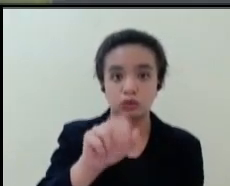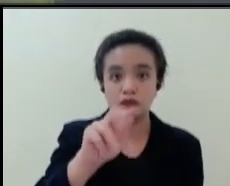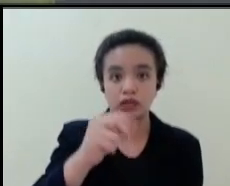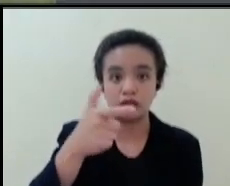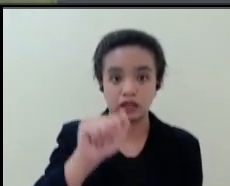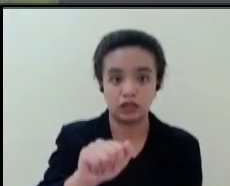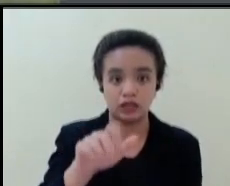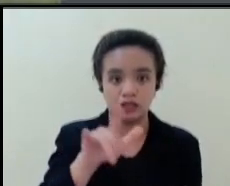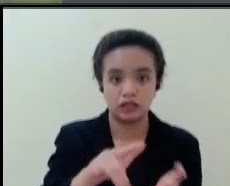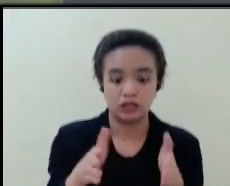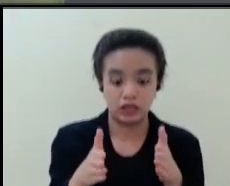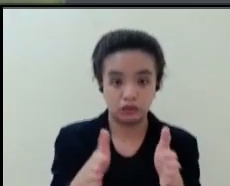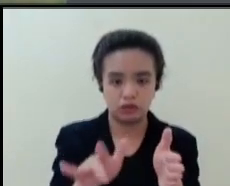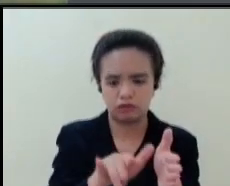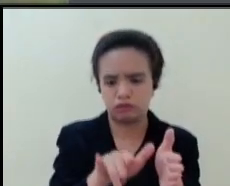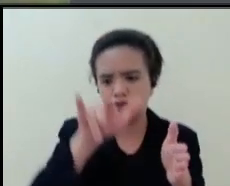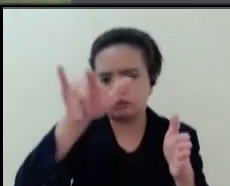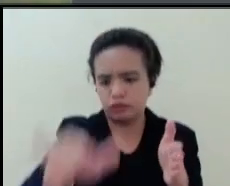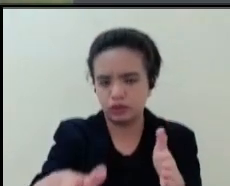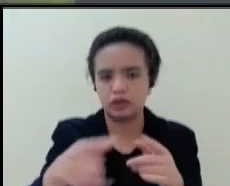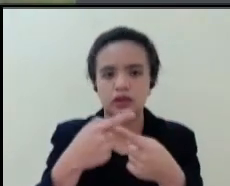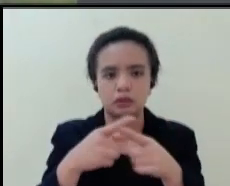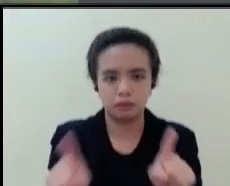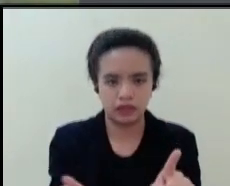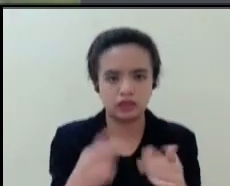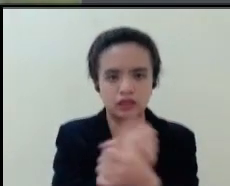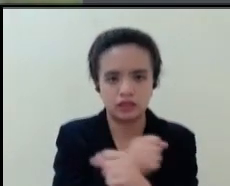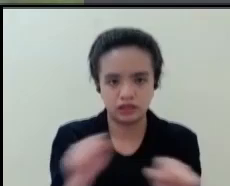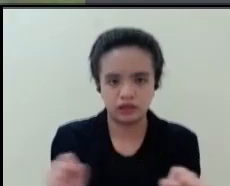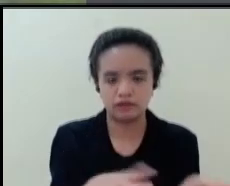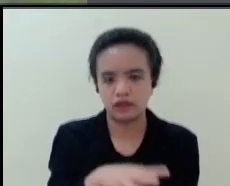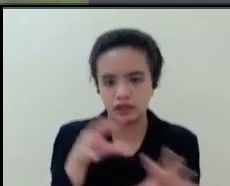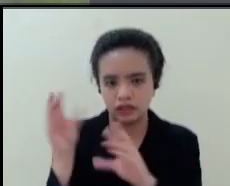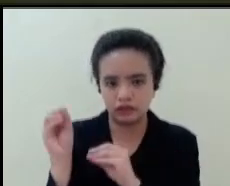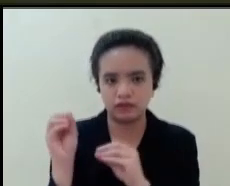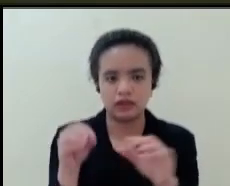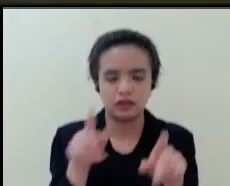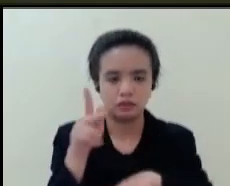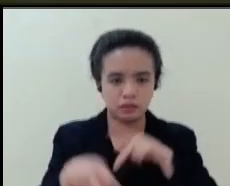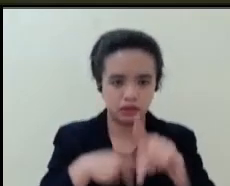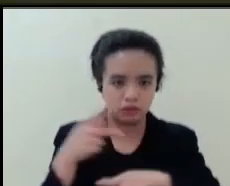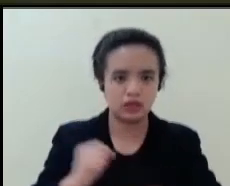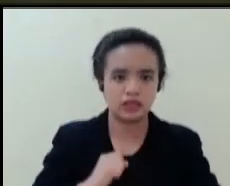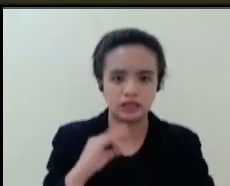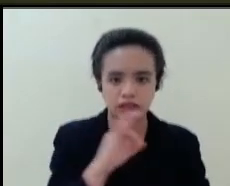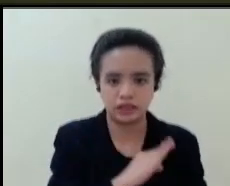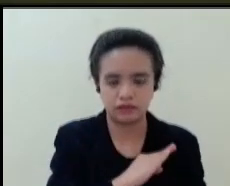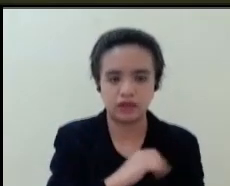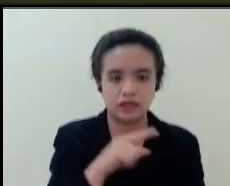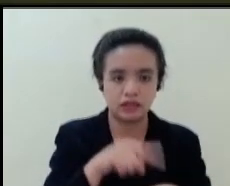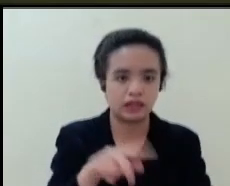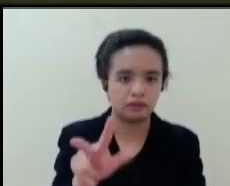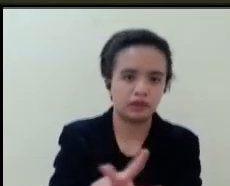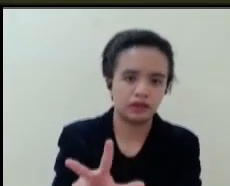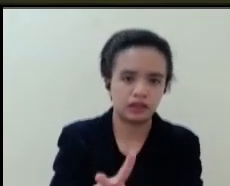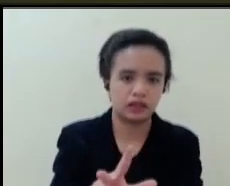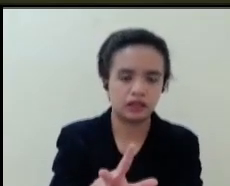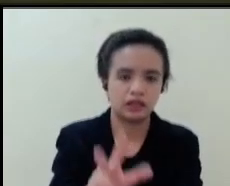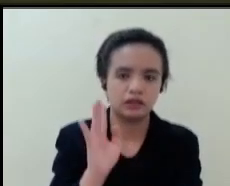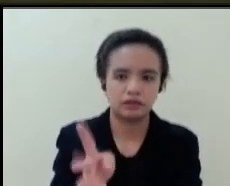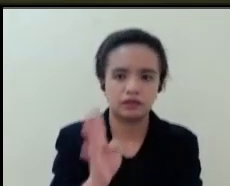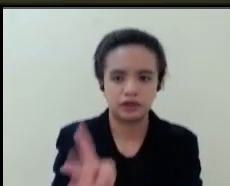sa runway. Ligtas namang nailikas ang mga pasahero at crew ng eroplano bandang alas 3:40 ng